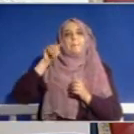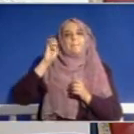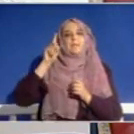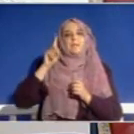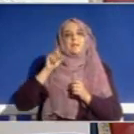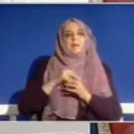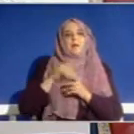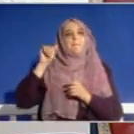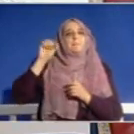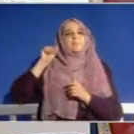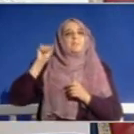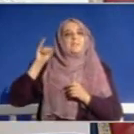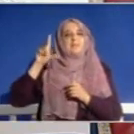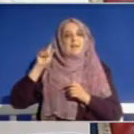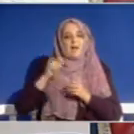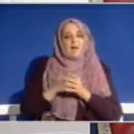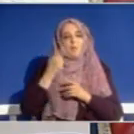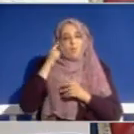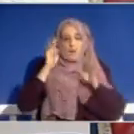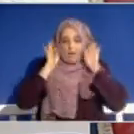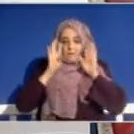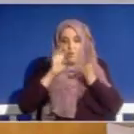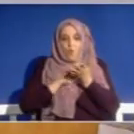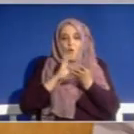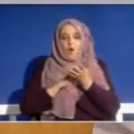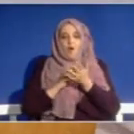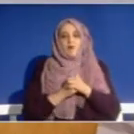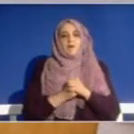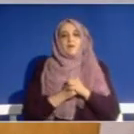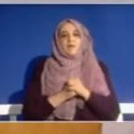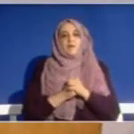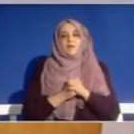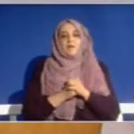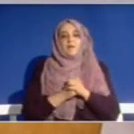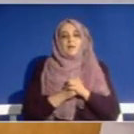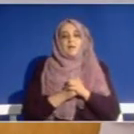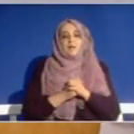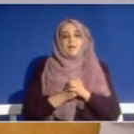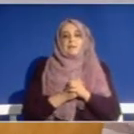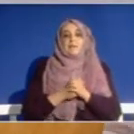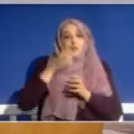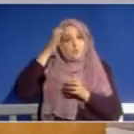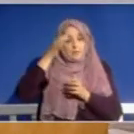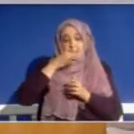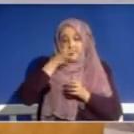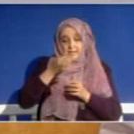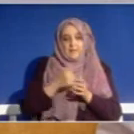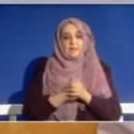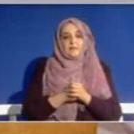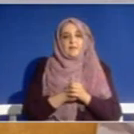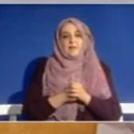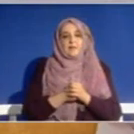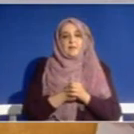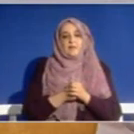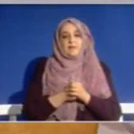تسأل عن السجدة، سجدة التلاوة في قراءة القرآن بعد صلاة الفجر فضيلة الشيخ. قال علماؤنا في المذهب